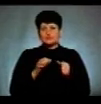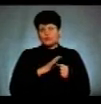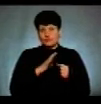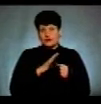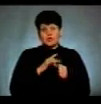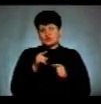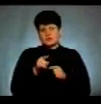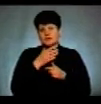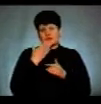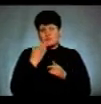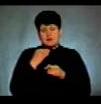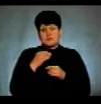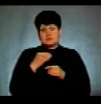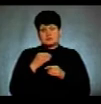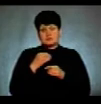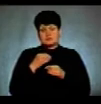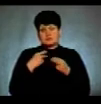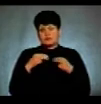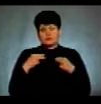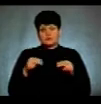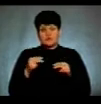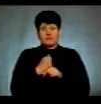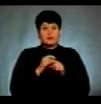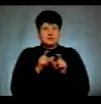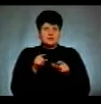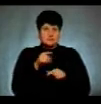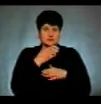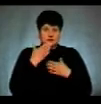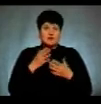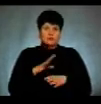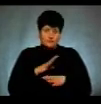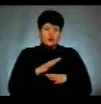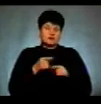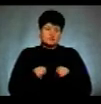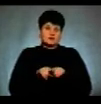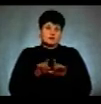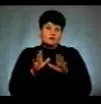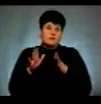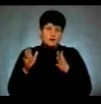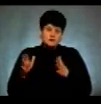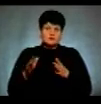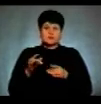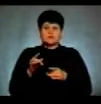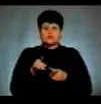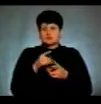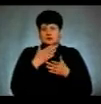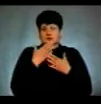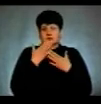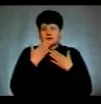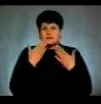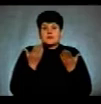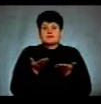на фармацевтичному ринку. І тоді, відповідно, в аптечних закладах їх не буде. Бувають такі моменти, що, відповідно, немає його